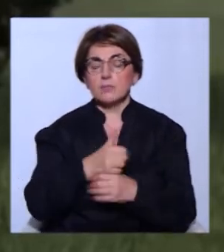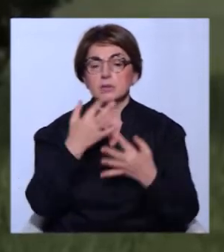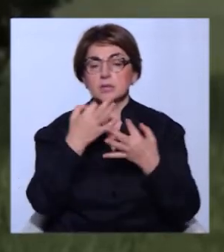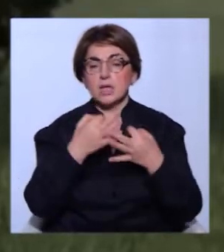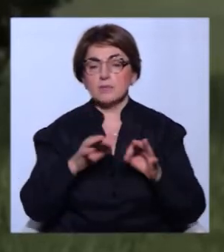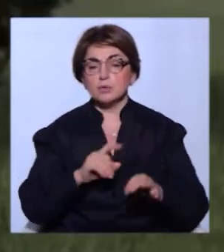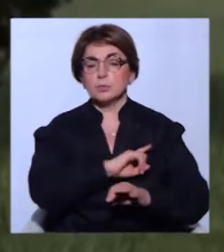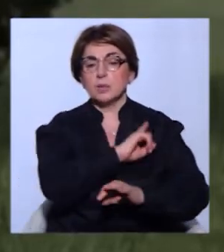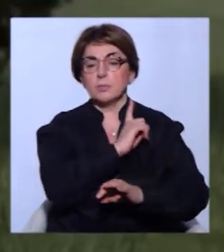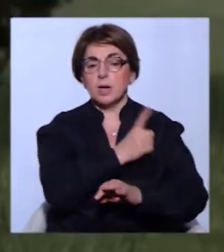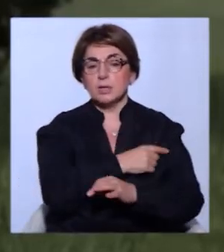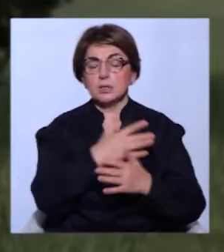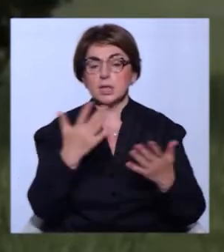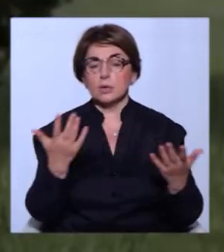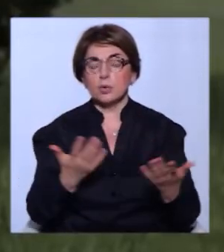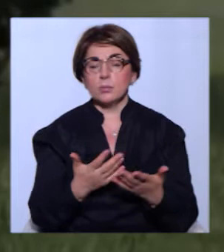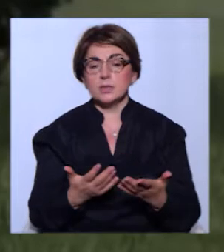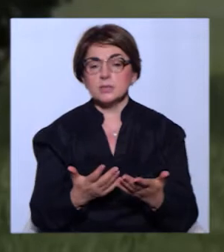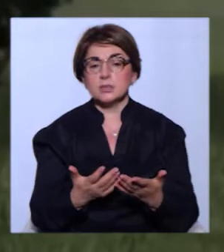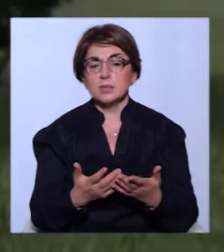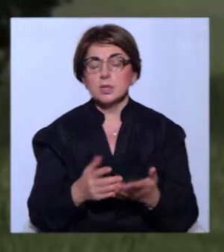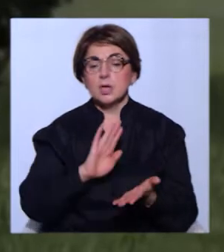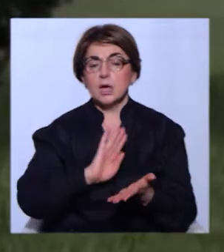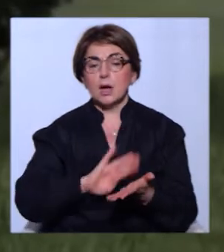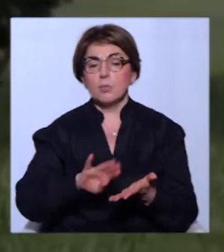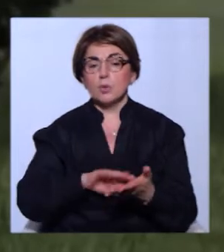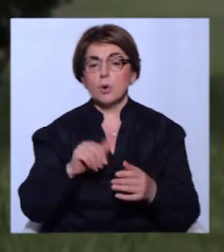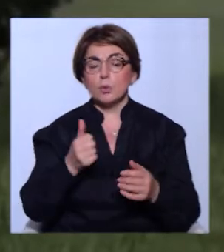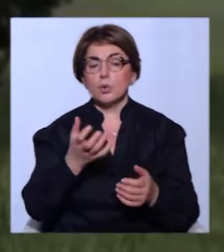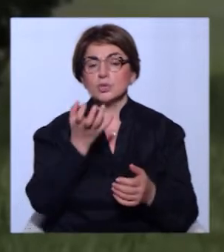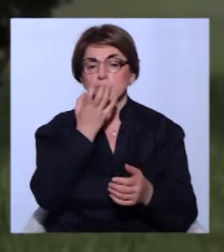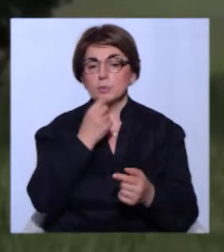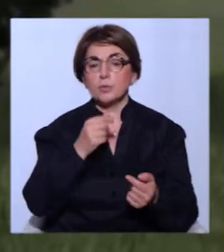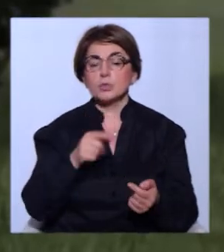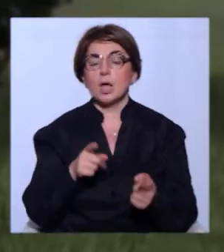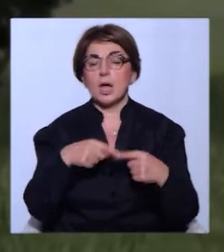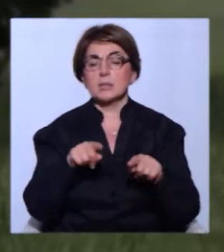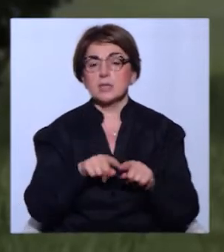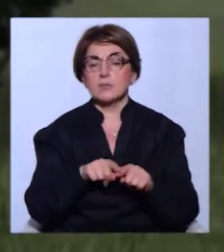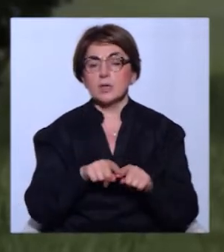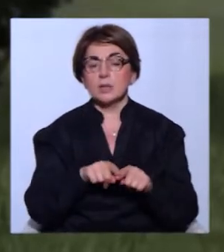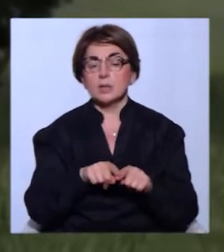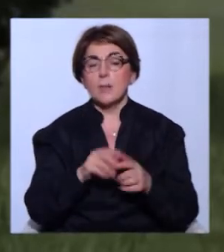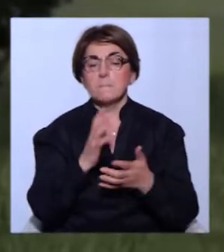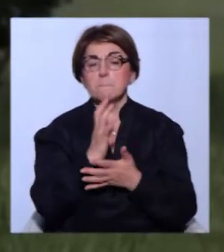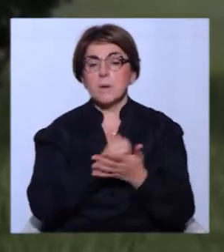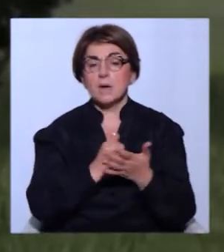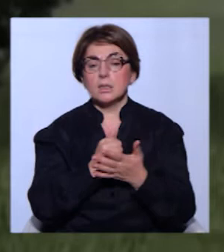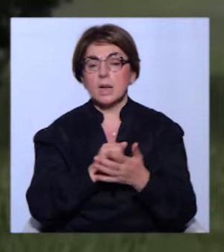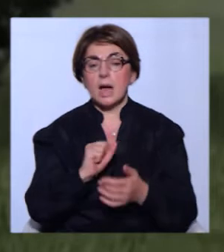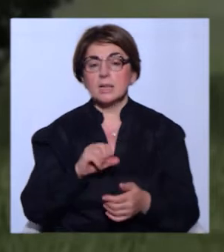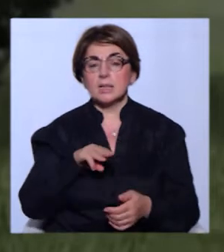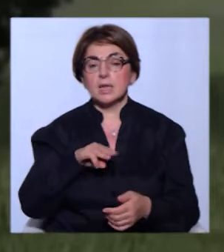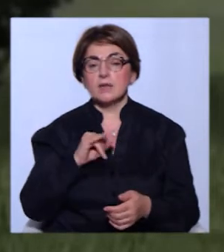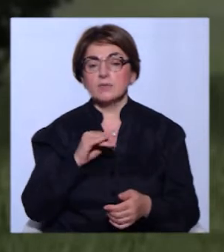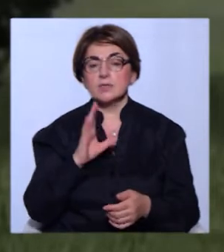თავისუფლდება ენერგია, რომელიც გამოიყოფა როგორც სითბოს სახით, ასევე მარაგდება ATF-ის